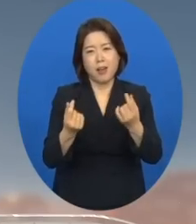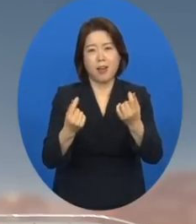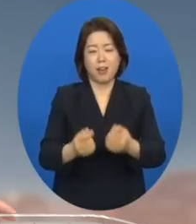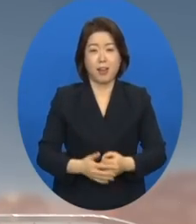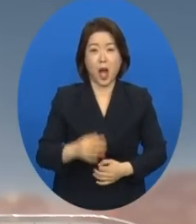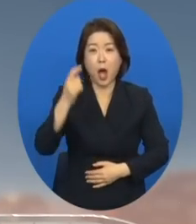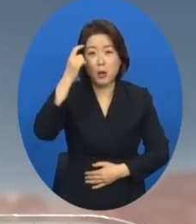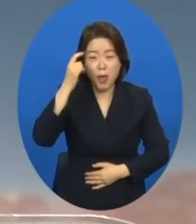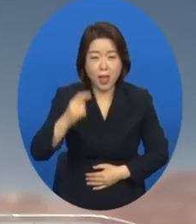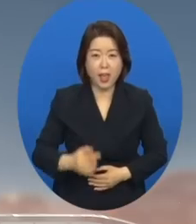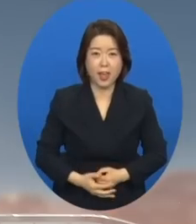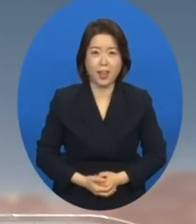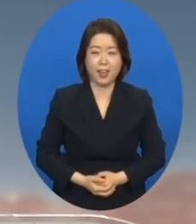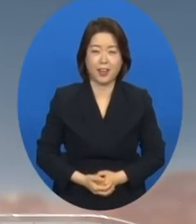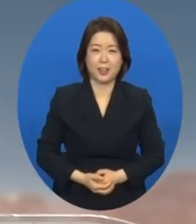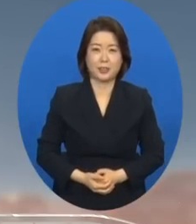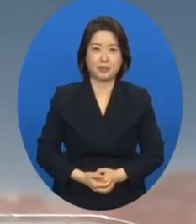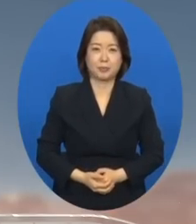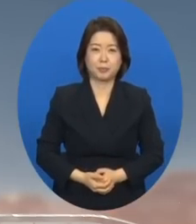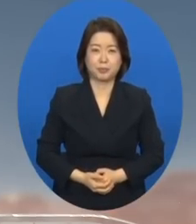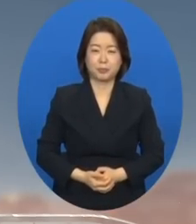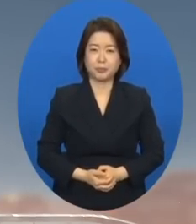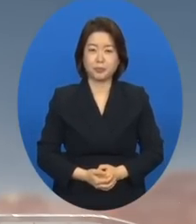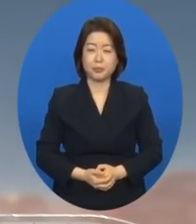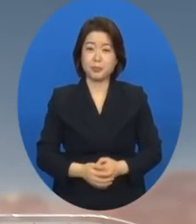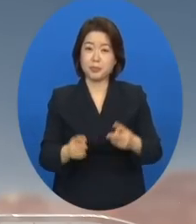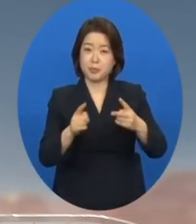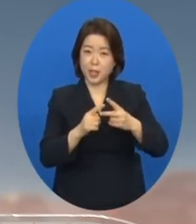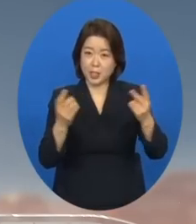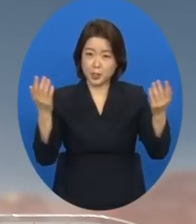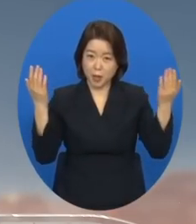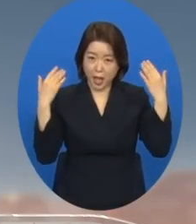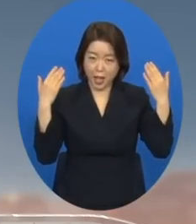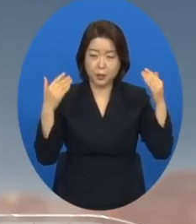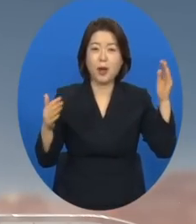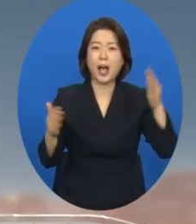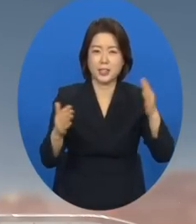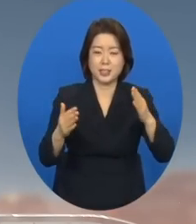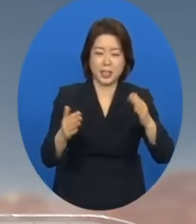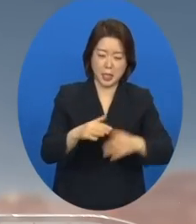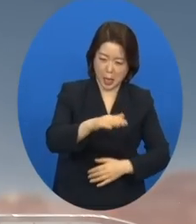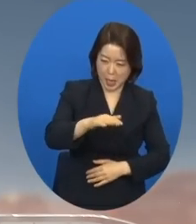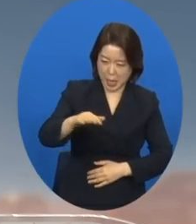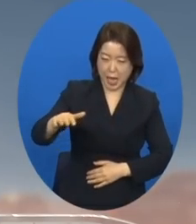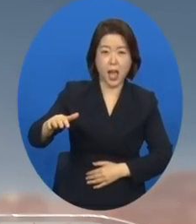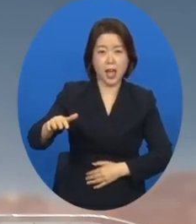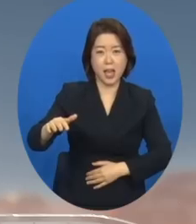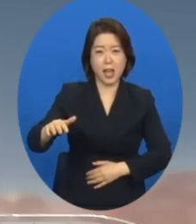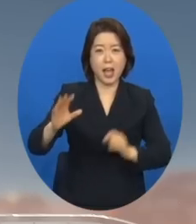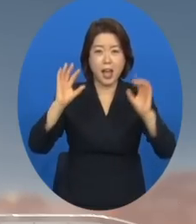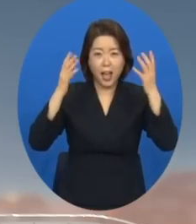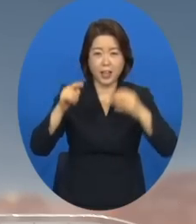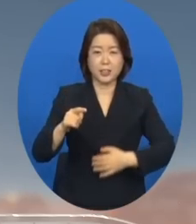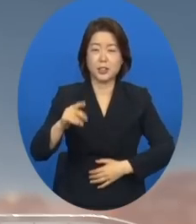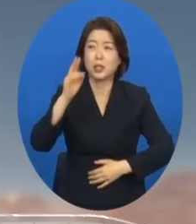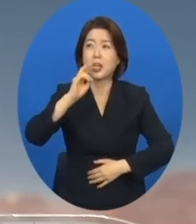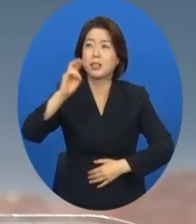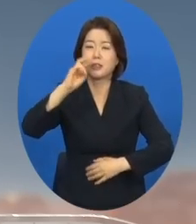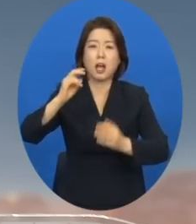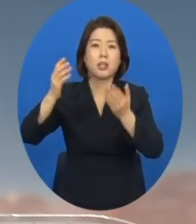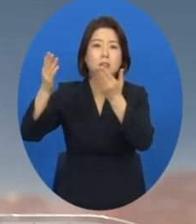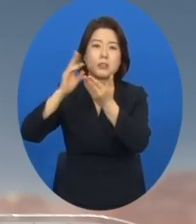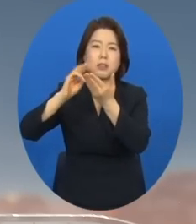왜 감동이었느냐 초등학교 또 유년부 아이들 뉴스 아이들이 찬양을 올려